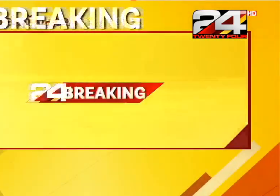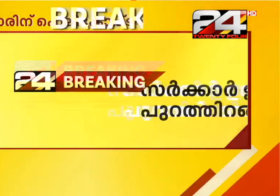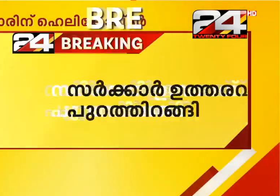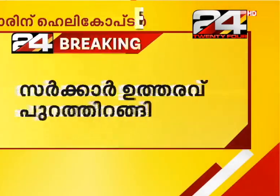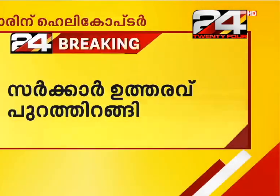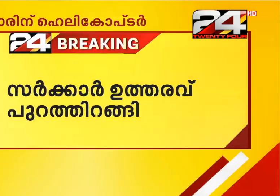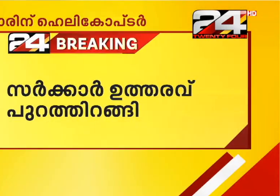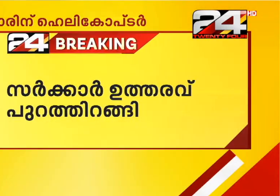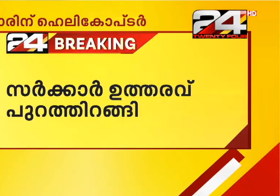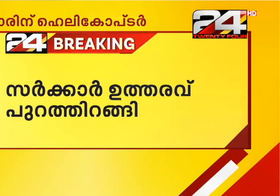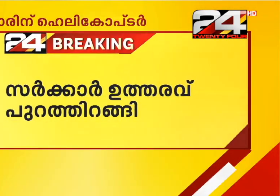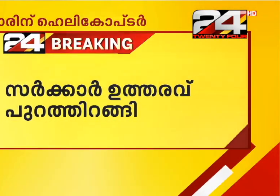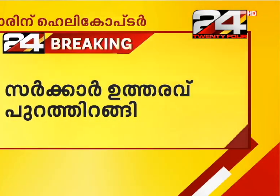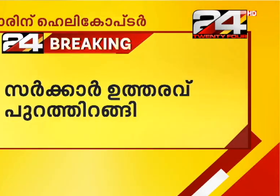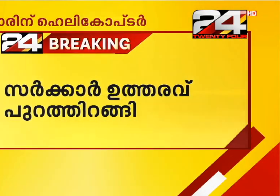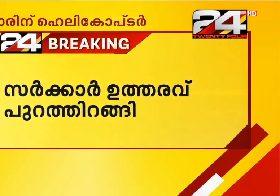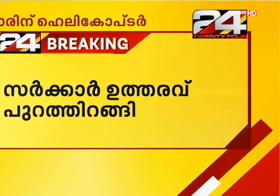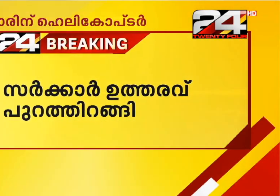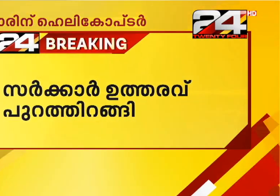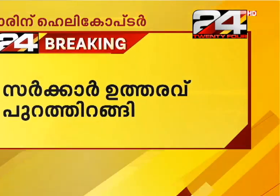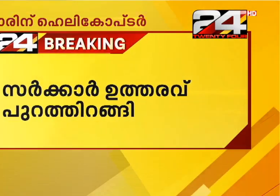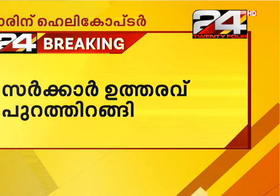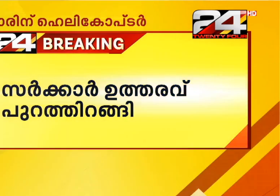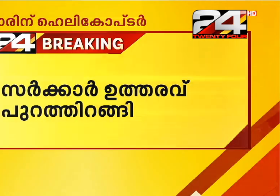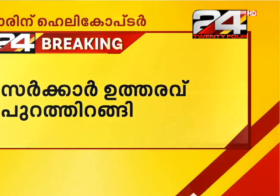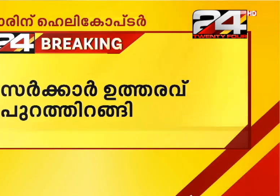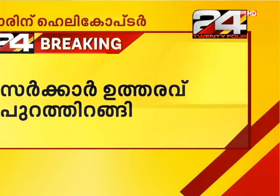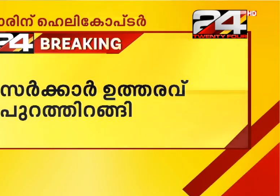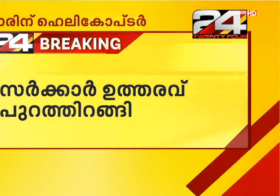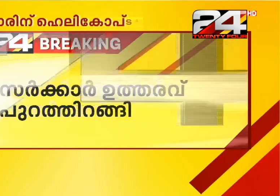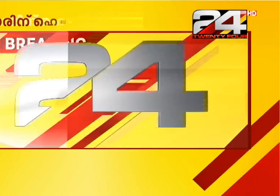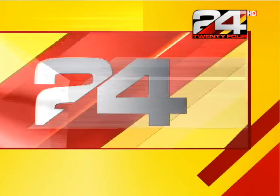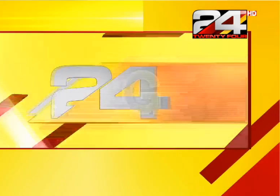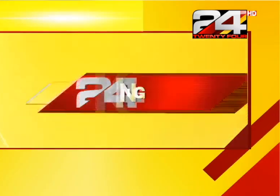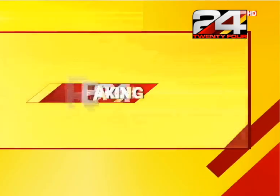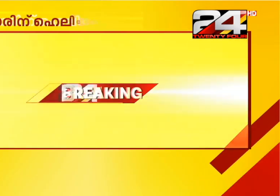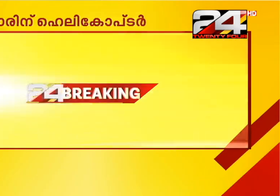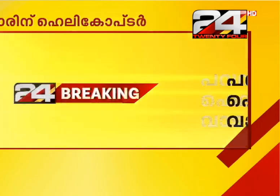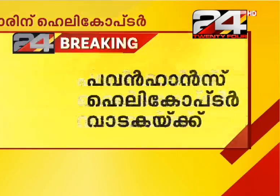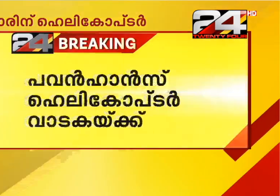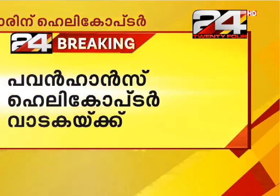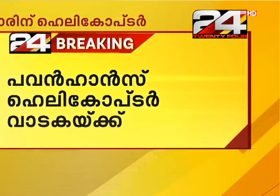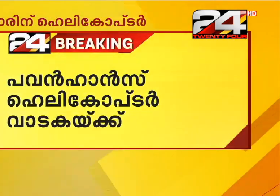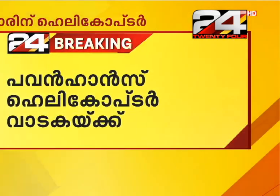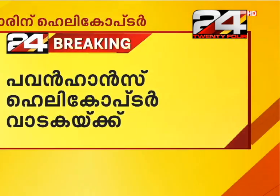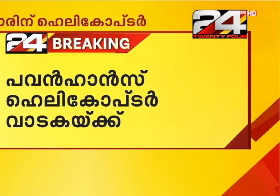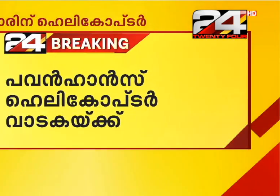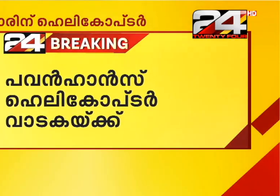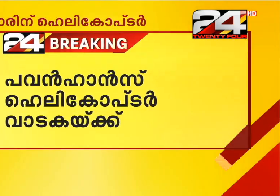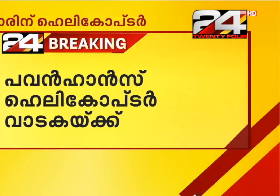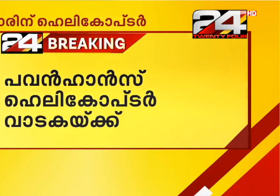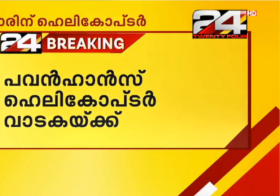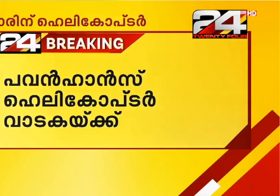ആരോപണമാണ് നേരത്തെ ഉയർന്നിരുന്നത്. ഏതായാലും ഈ എതിർപ്പുകളെല്ലാം അവഗണിച്ചുകൊണ്ട് തന്നെ പവൻ ഹാൻസിന്റെ പക്കൽ നിന്നും